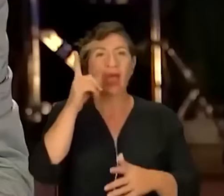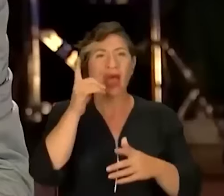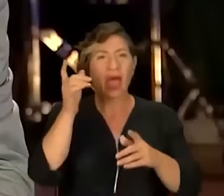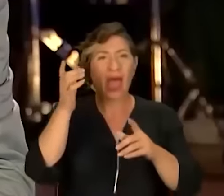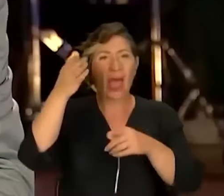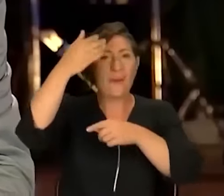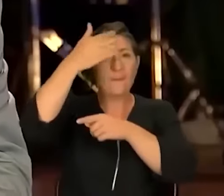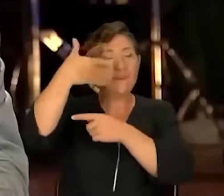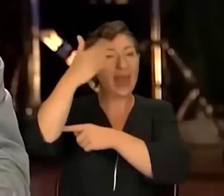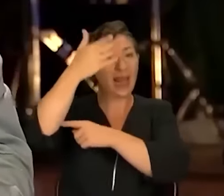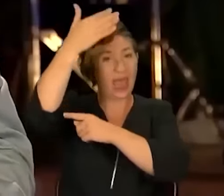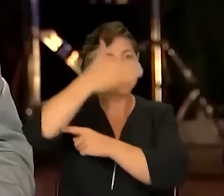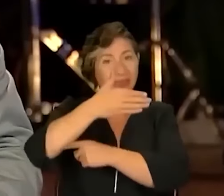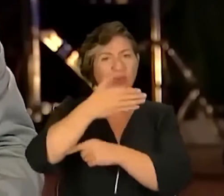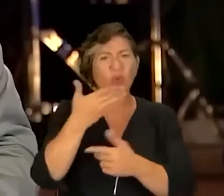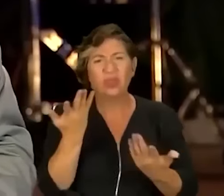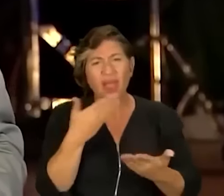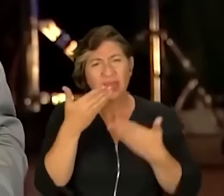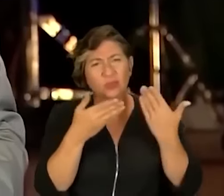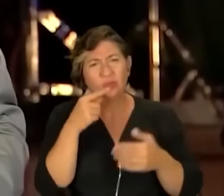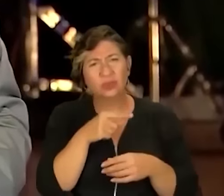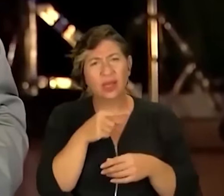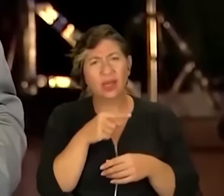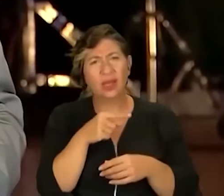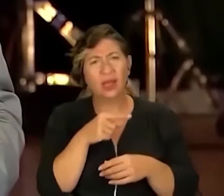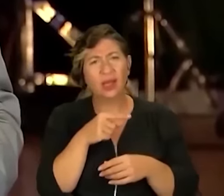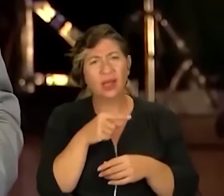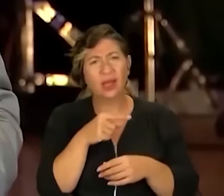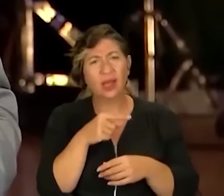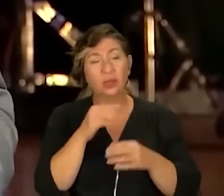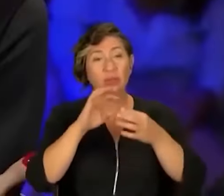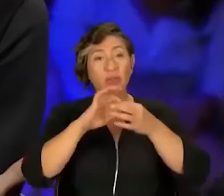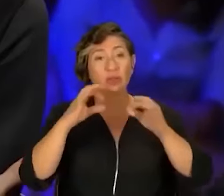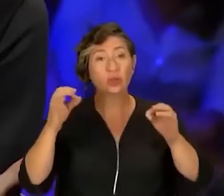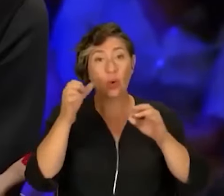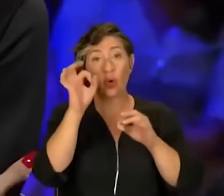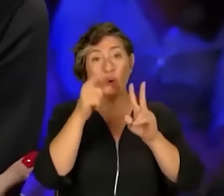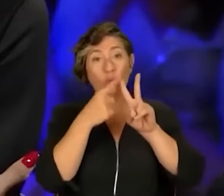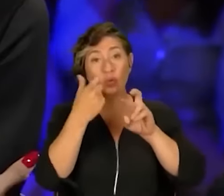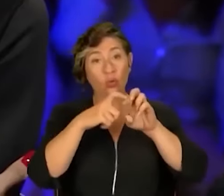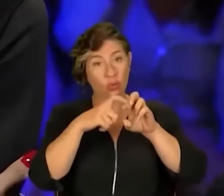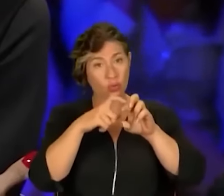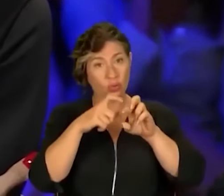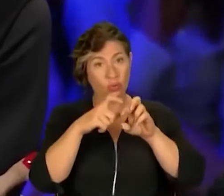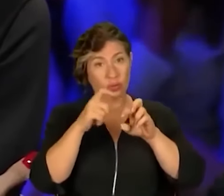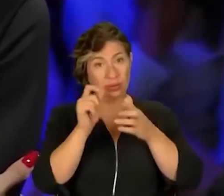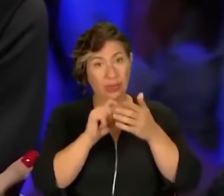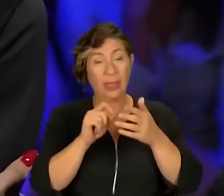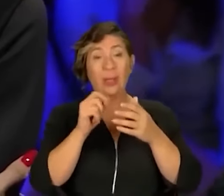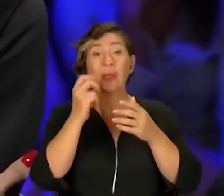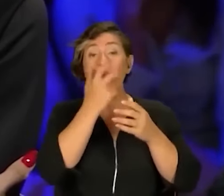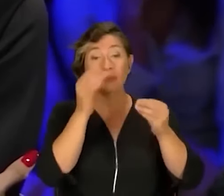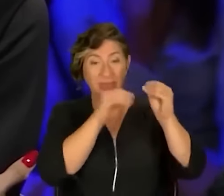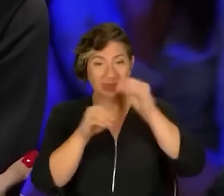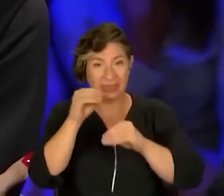bayrakları As bayrakları As bayrakları Nedir o Ne anlatıyorsun orada sözlerin Onur yazdı mesini